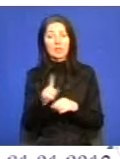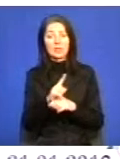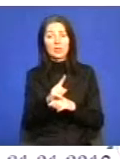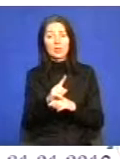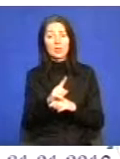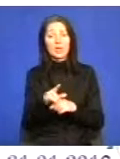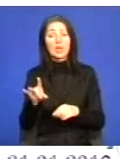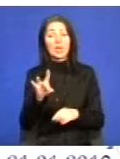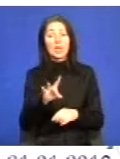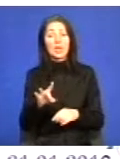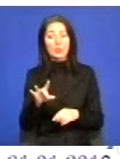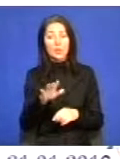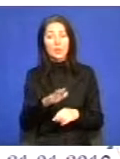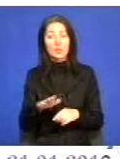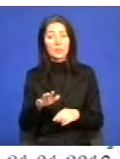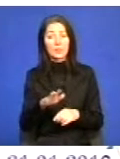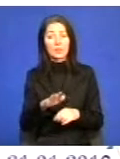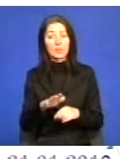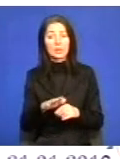Тернопільський район